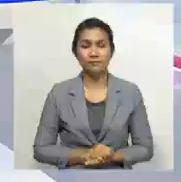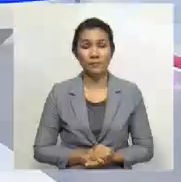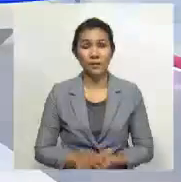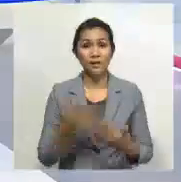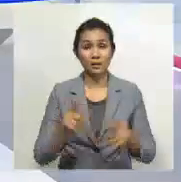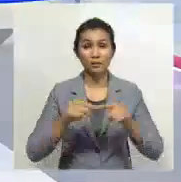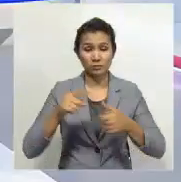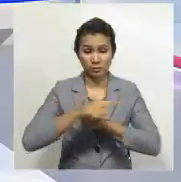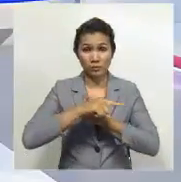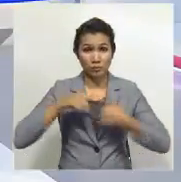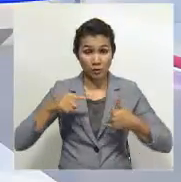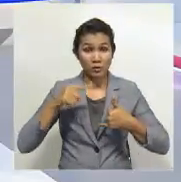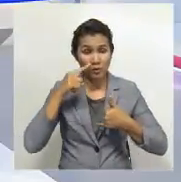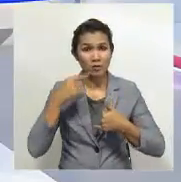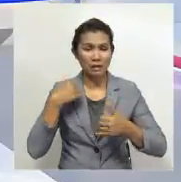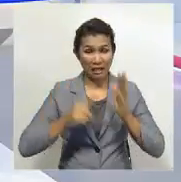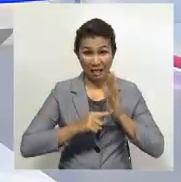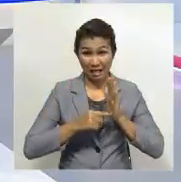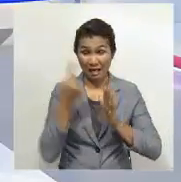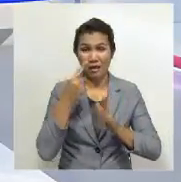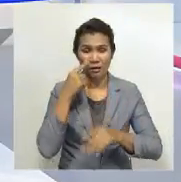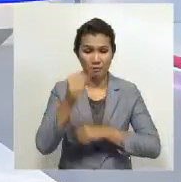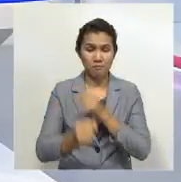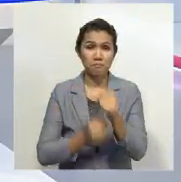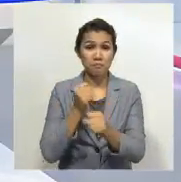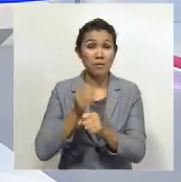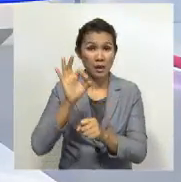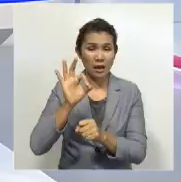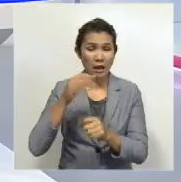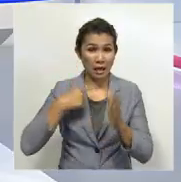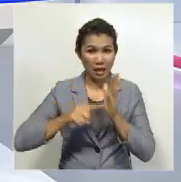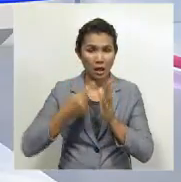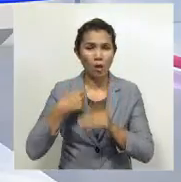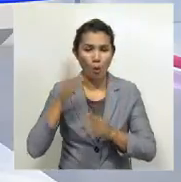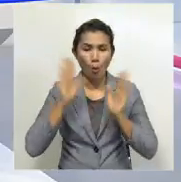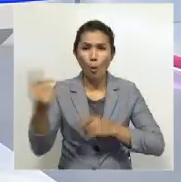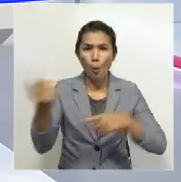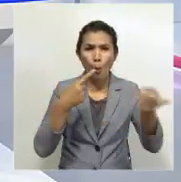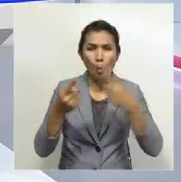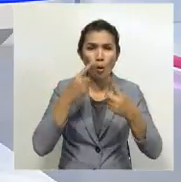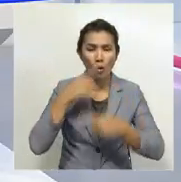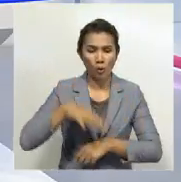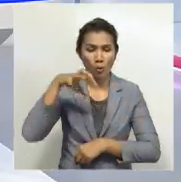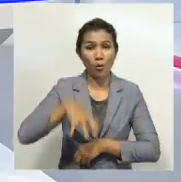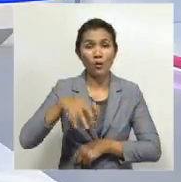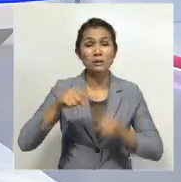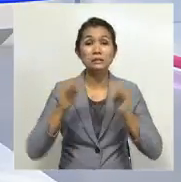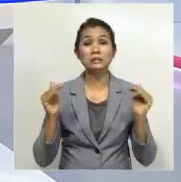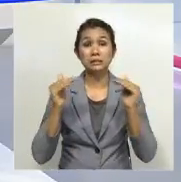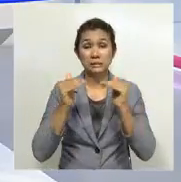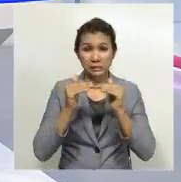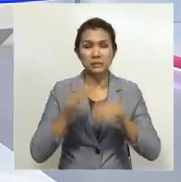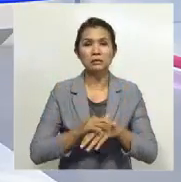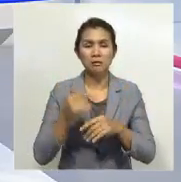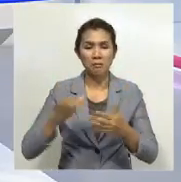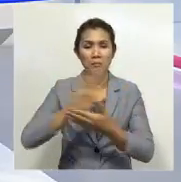กรณีที่มีการประหารชีวิตนักโทษเด็ดขาดรายแรกในรอบ9ปีของไทยนะครับที่มีเสียงท้วงติงจากองค์กรสิทธิมนุษยชน